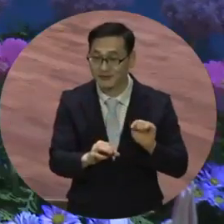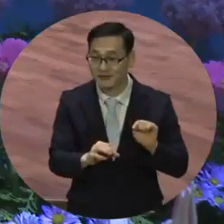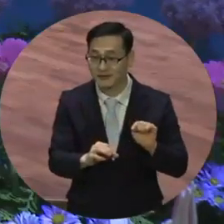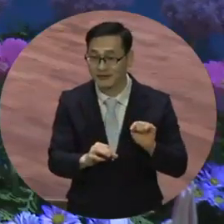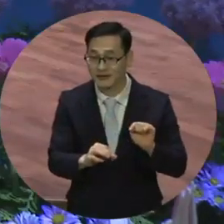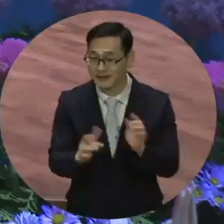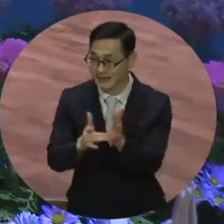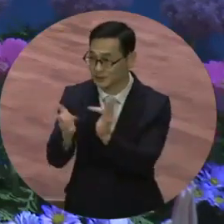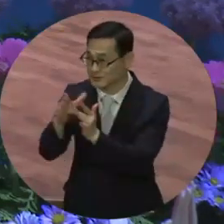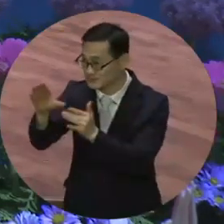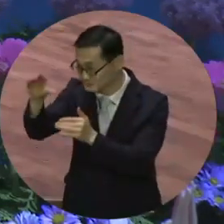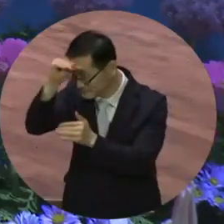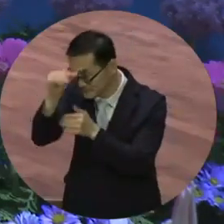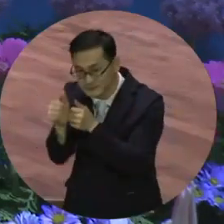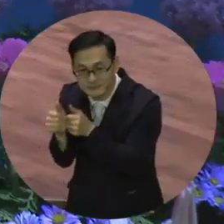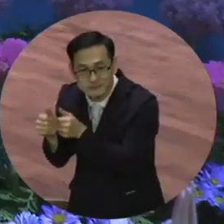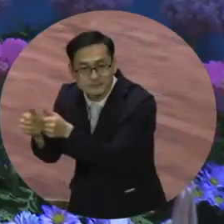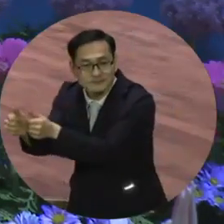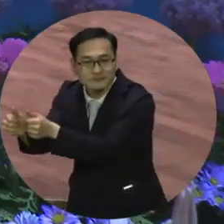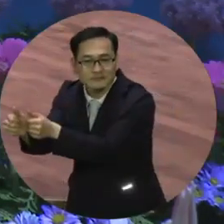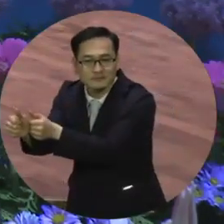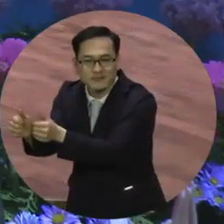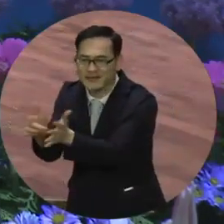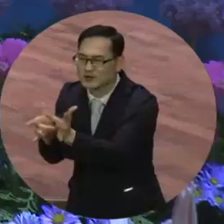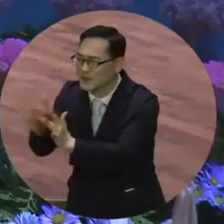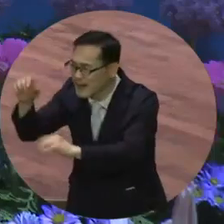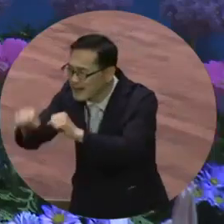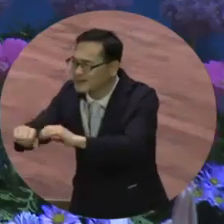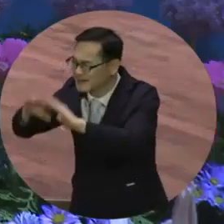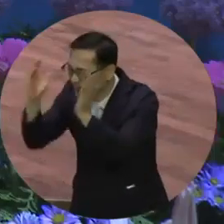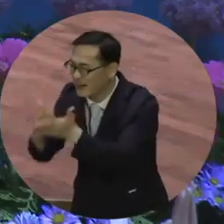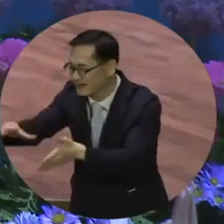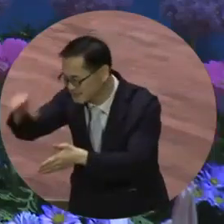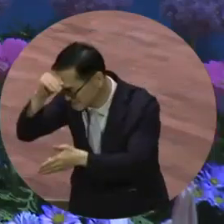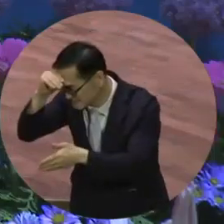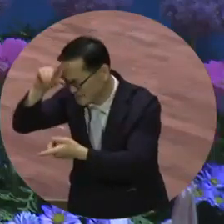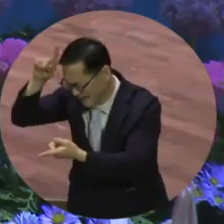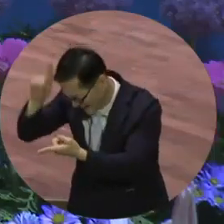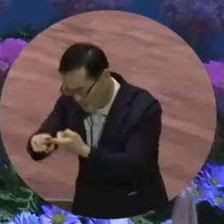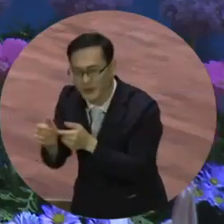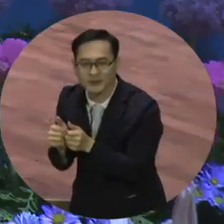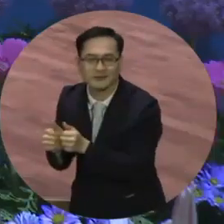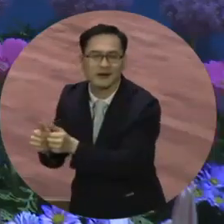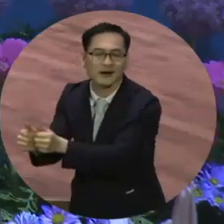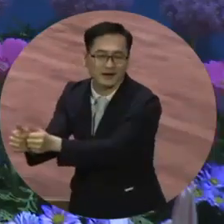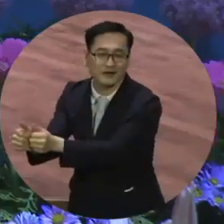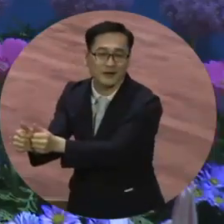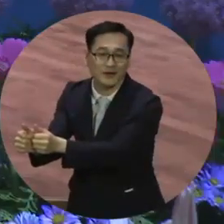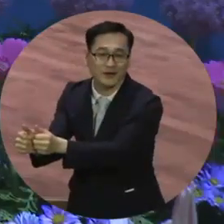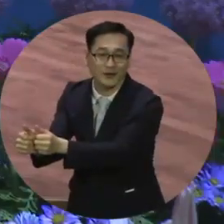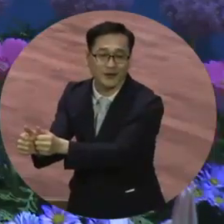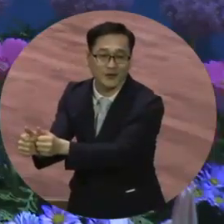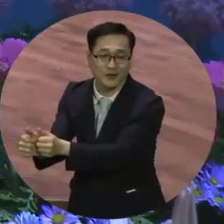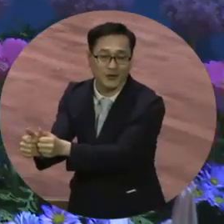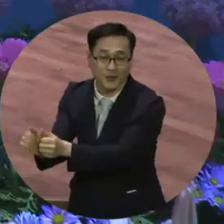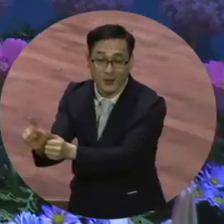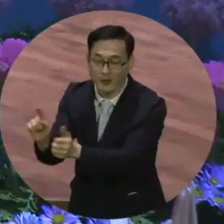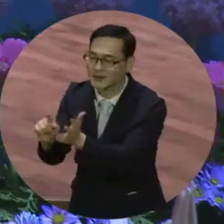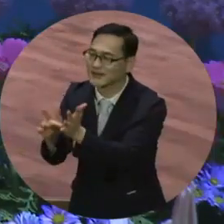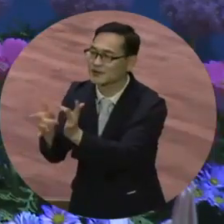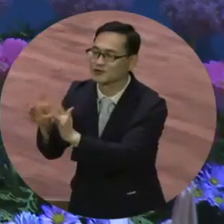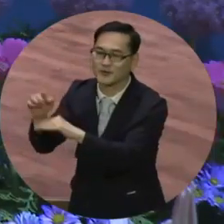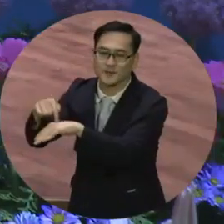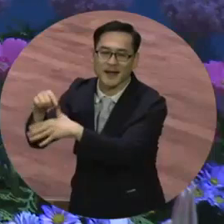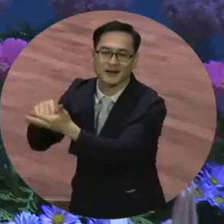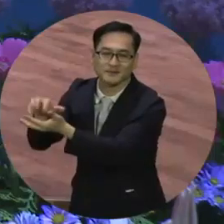예수님을 따라가는, 예수님이 하신 그대로 따라가면 끝나는 거예요. 예수 그리스도의 마음을 가지고